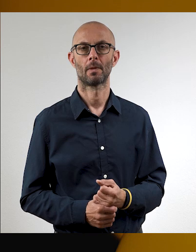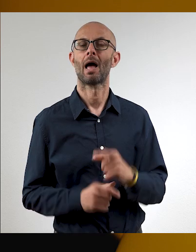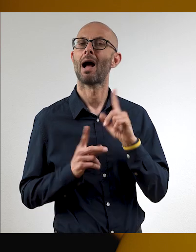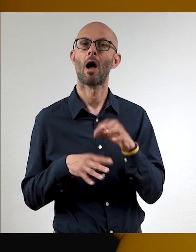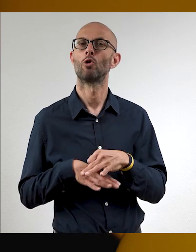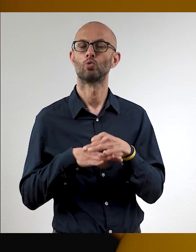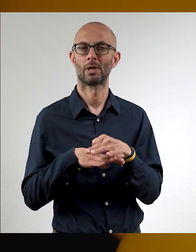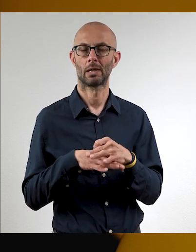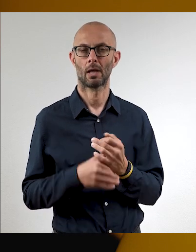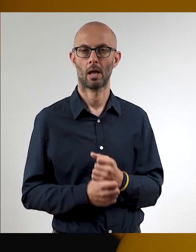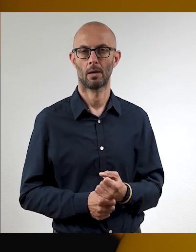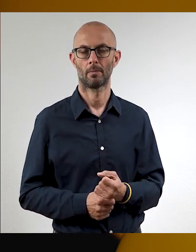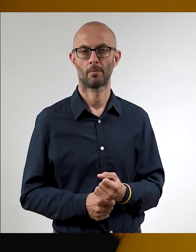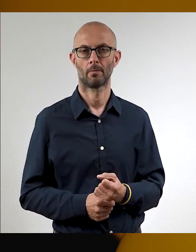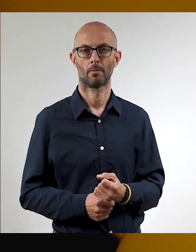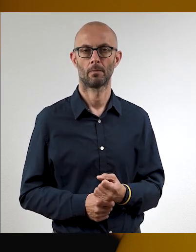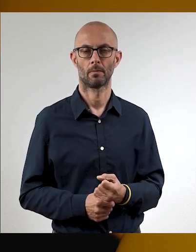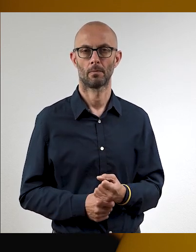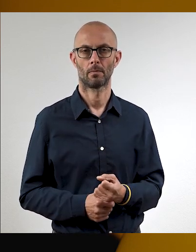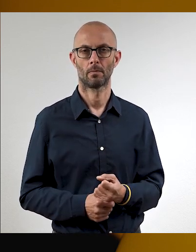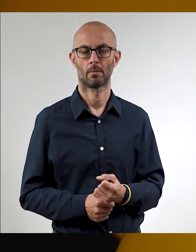Kaj občutite,